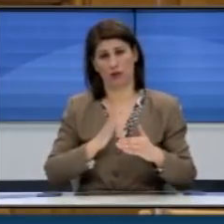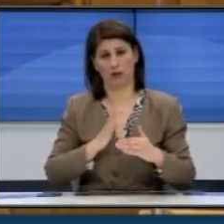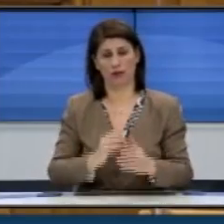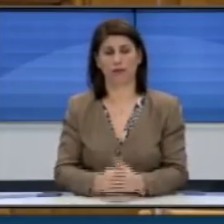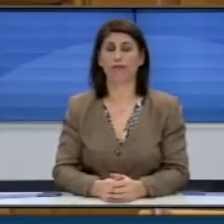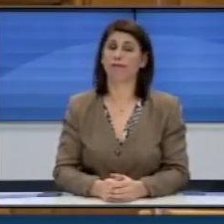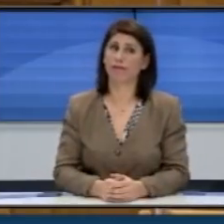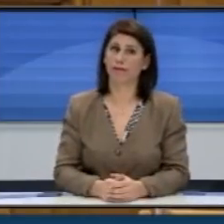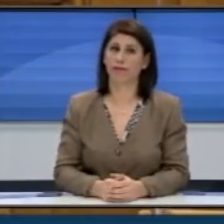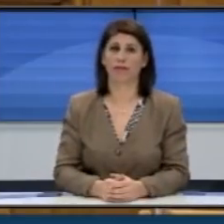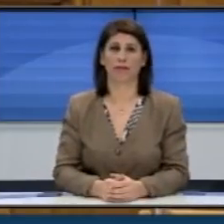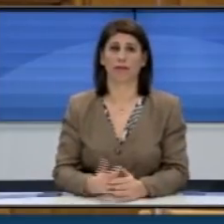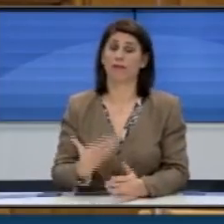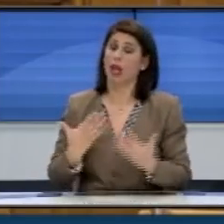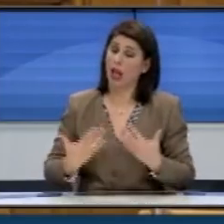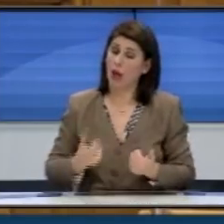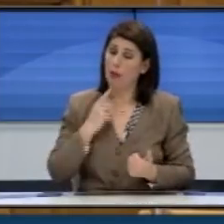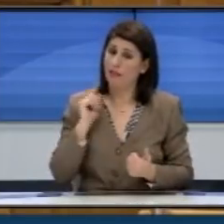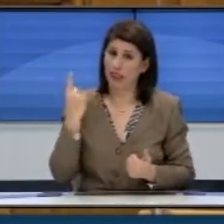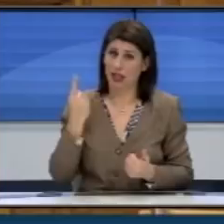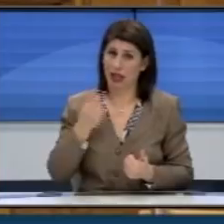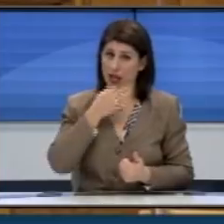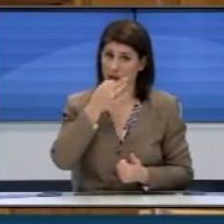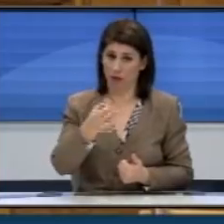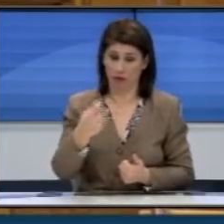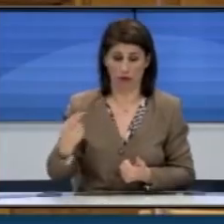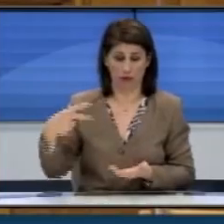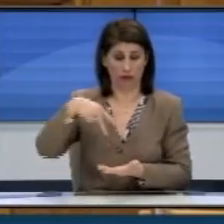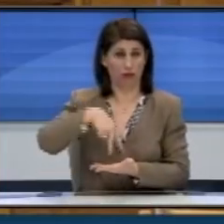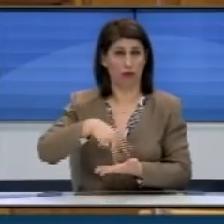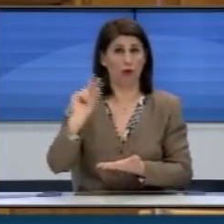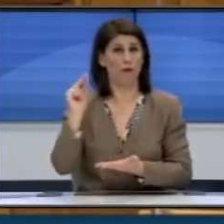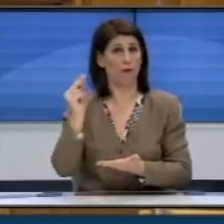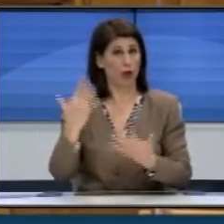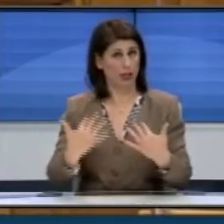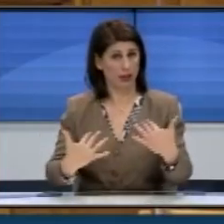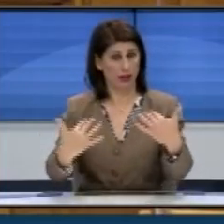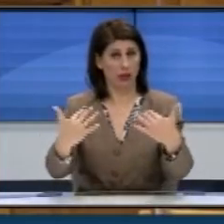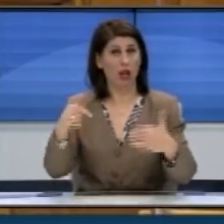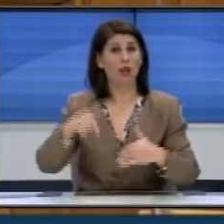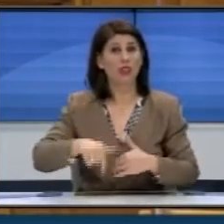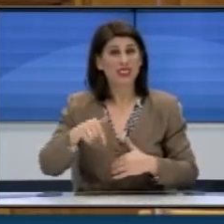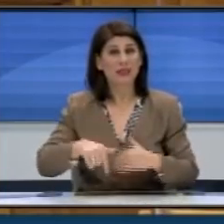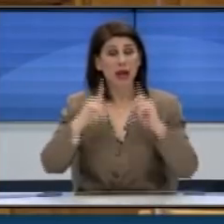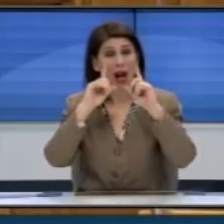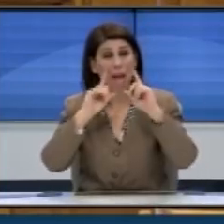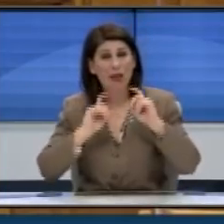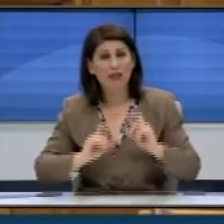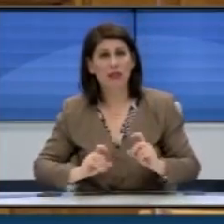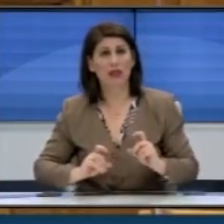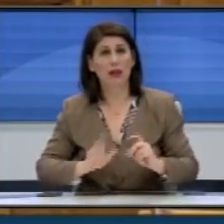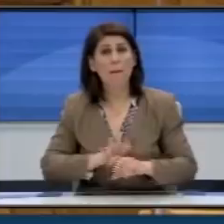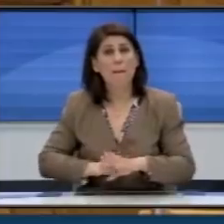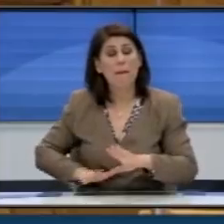Μας δίνεται η ευκαιρία να επισημάνουμε και από το βήμα της Βουλής ότι σήμερα απαιτείται